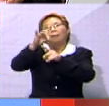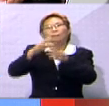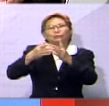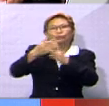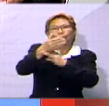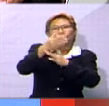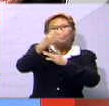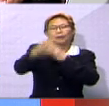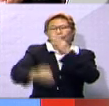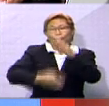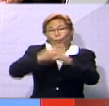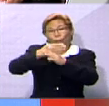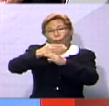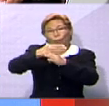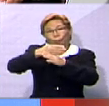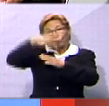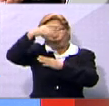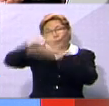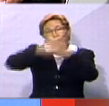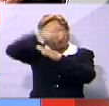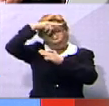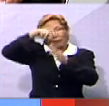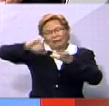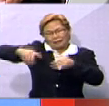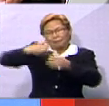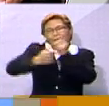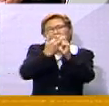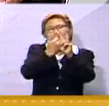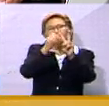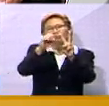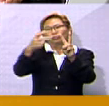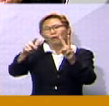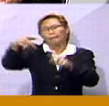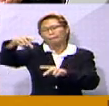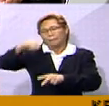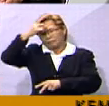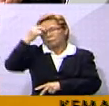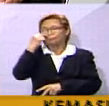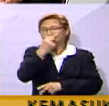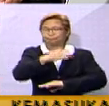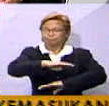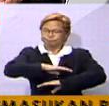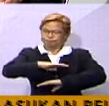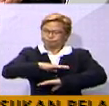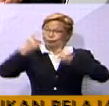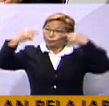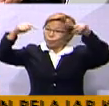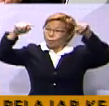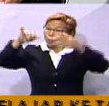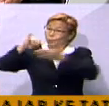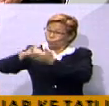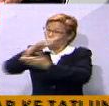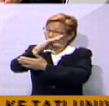ekonomi Bumi Putra yang dikenal pada tahun 2013. Perdana Menteri Datuk Seri Najib Tun Razak berpuas hati dengan pencapaian